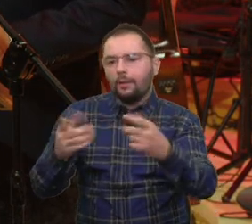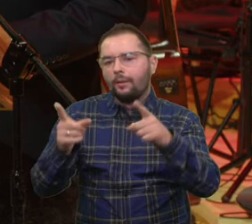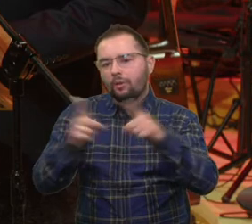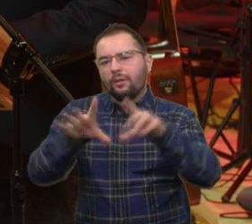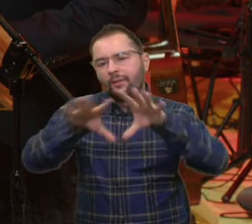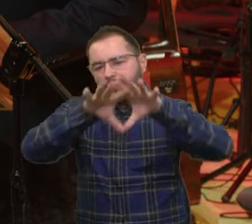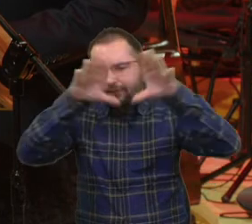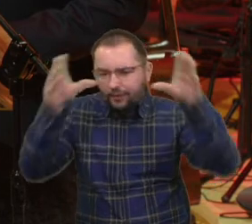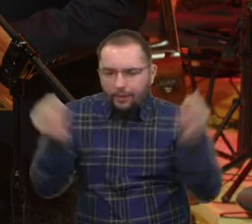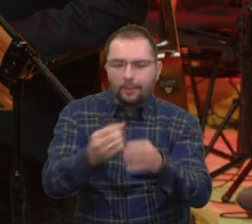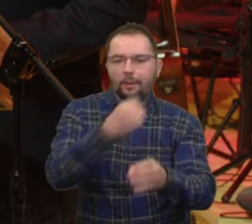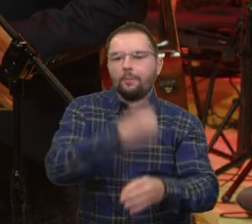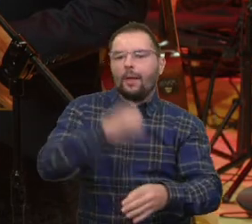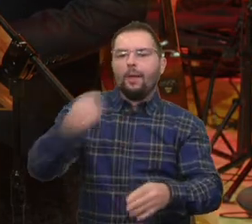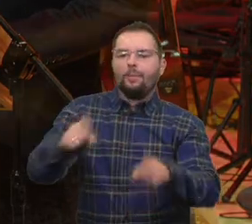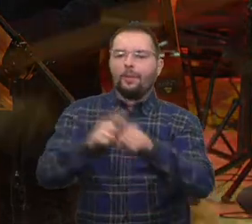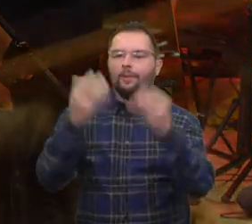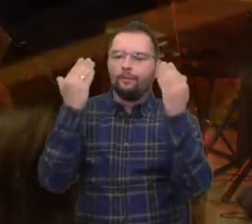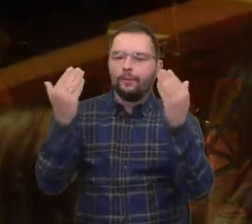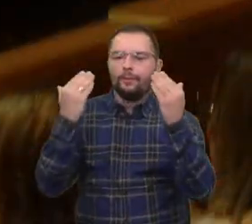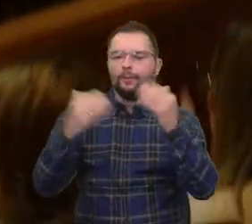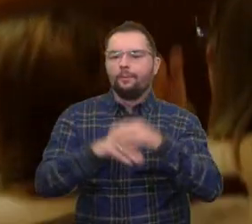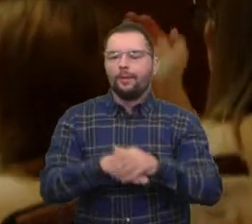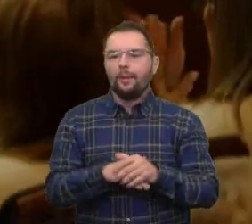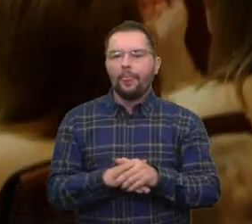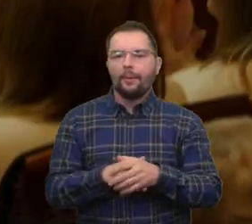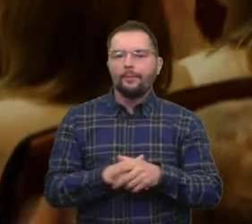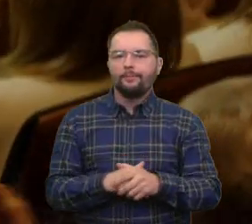wszystkich parlamentarzystów.